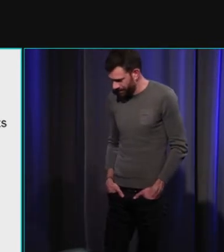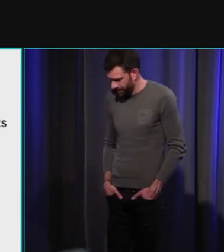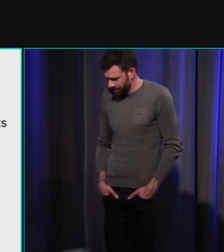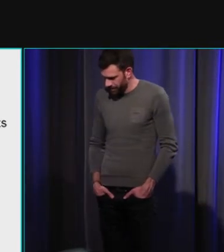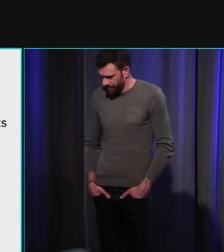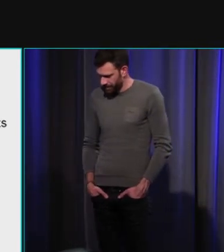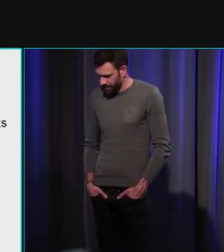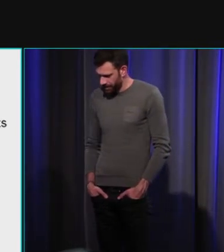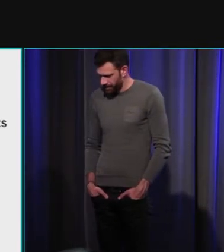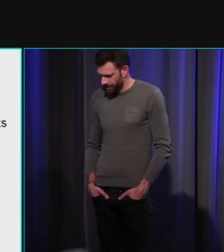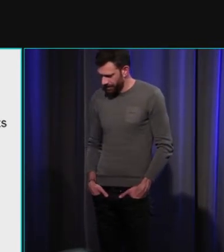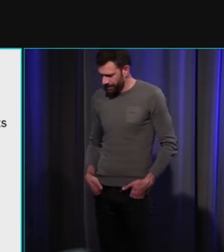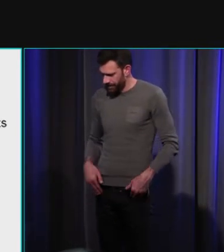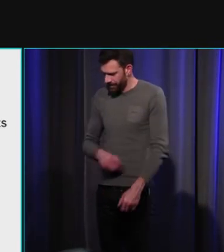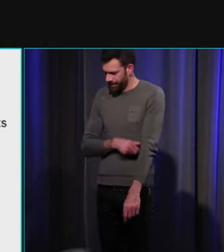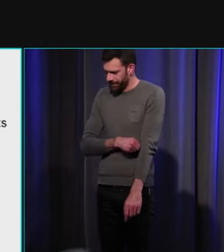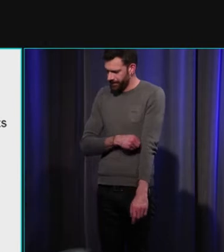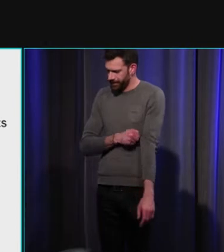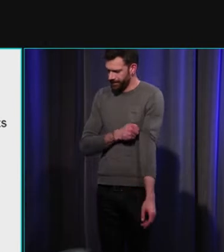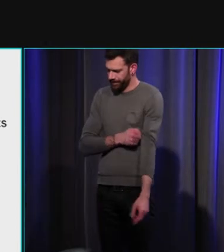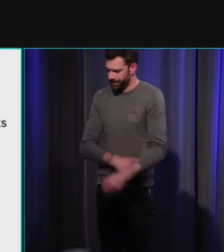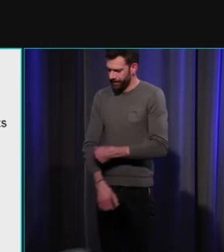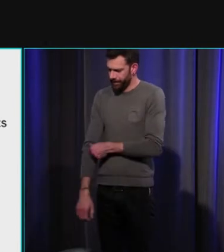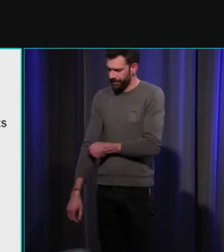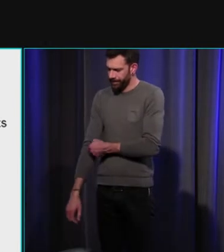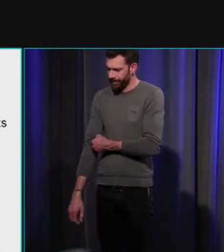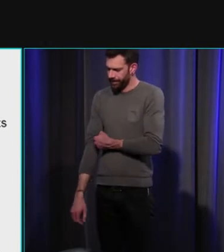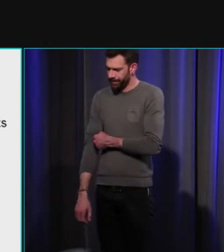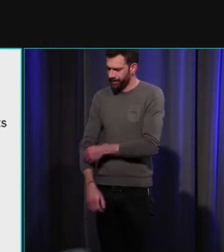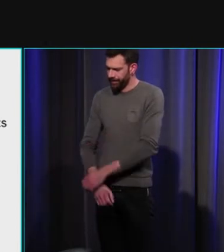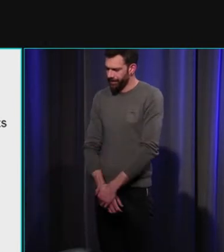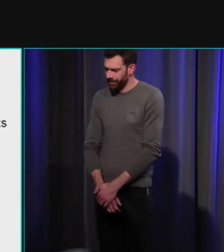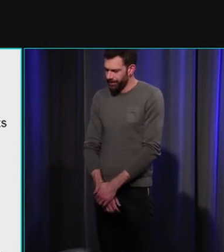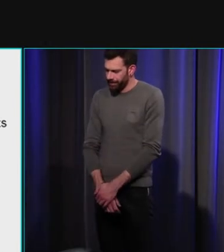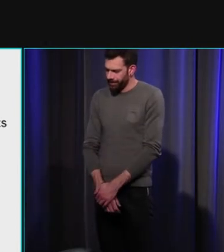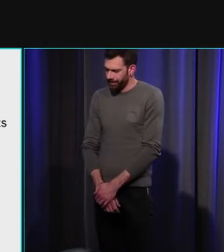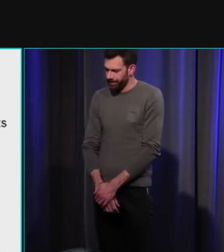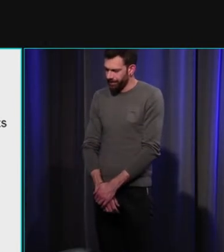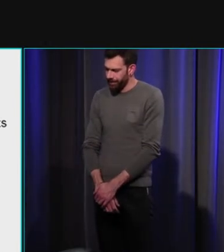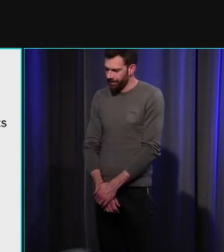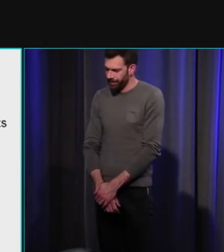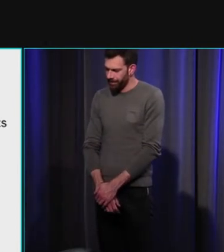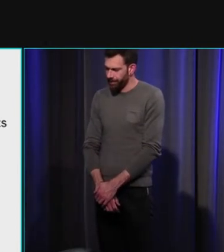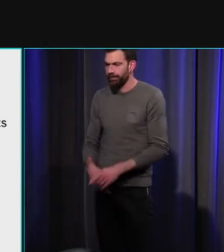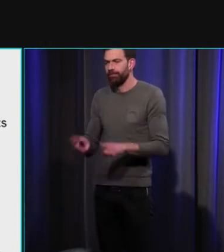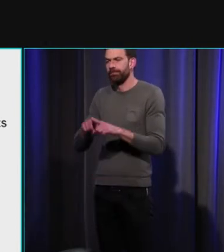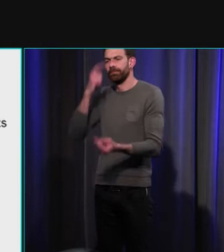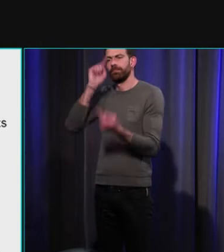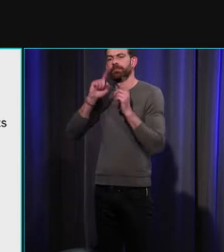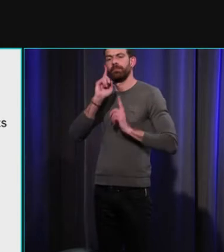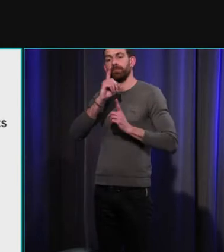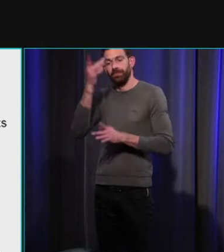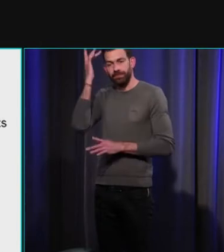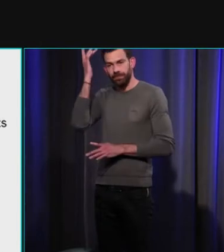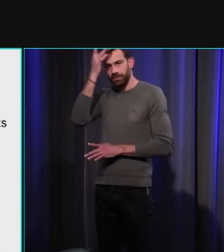ne nous ont jamais fait le moindre mal et puis aussi y critique radicalement la notion de la guerre sainte un l'oxymore